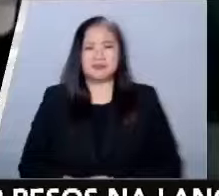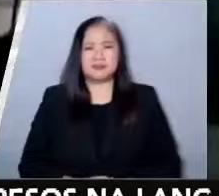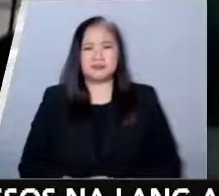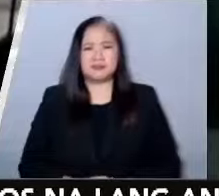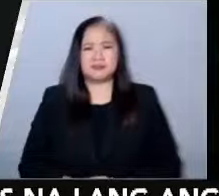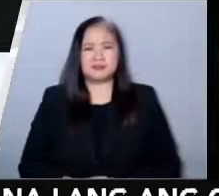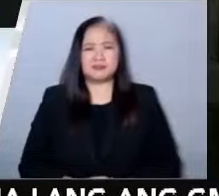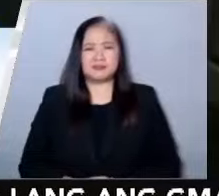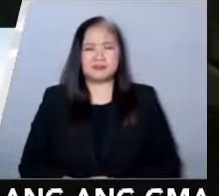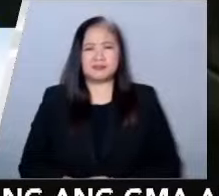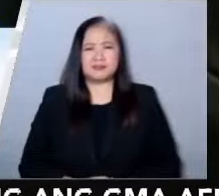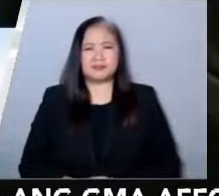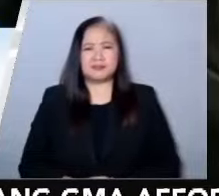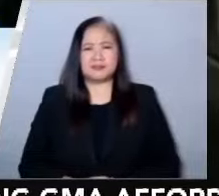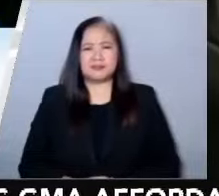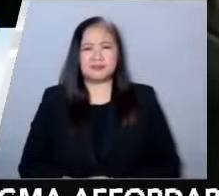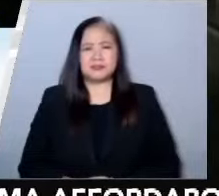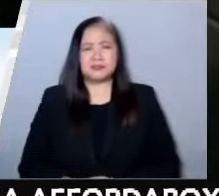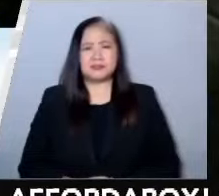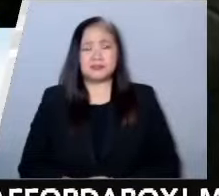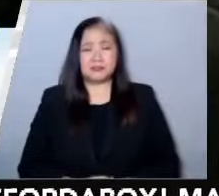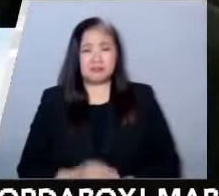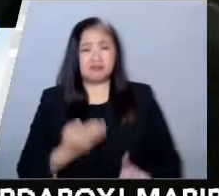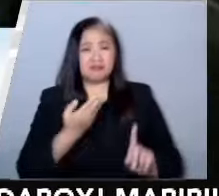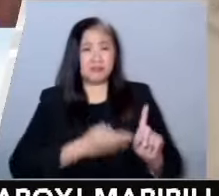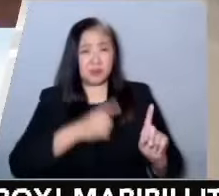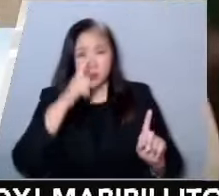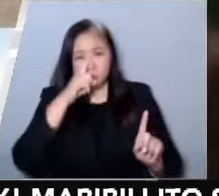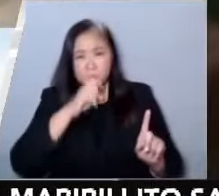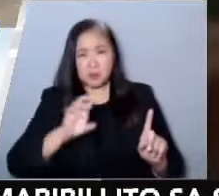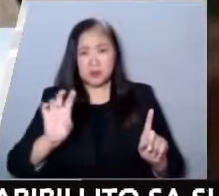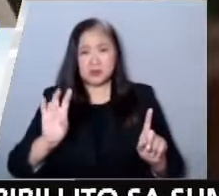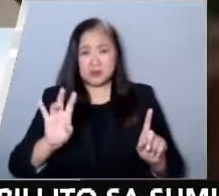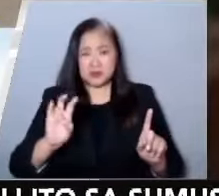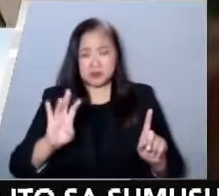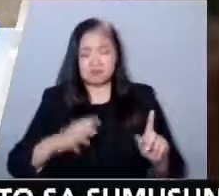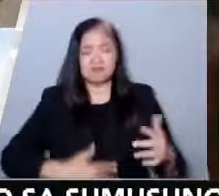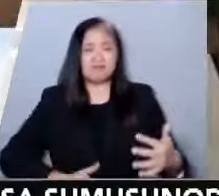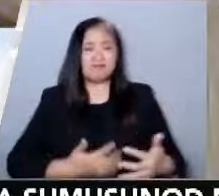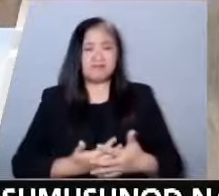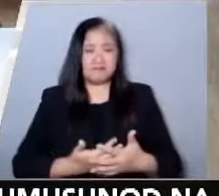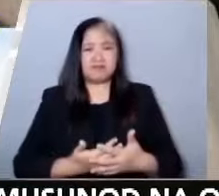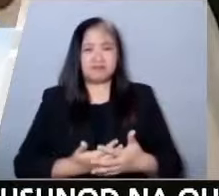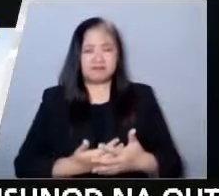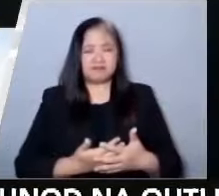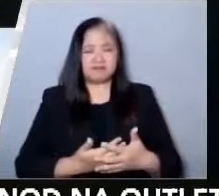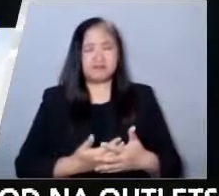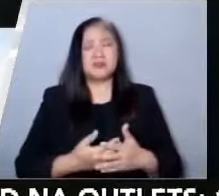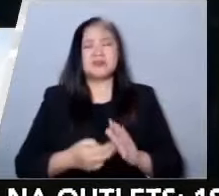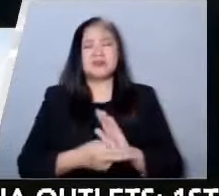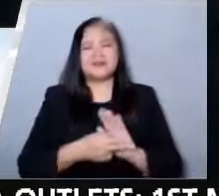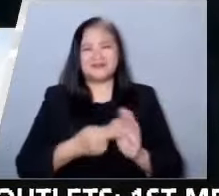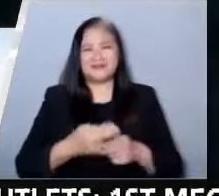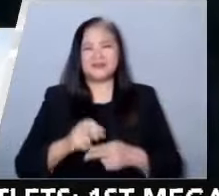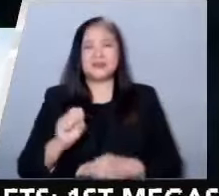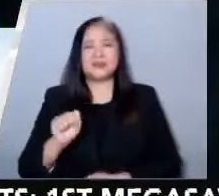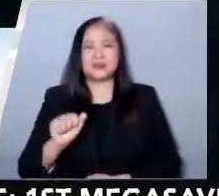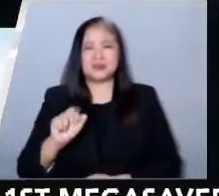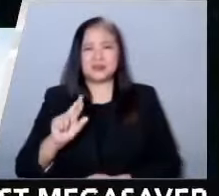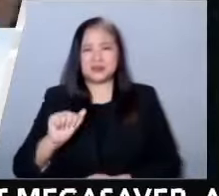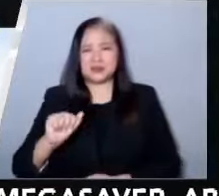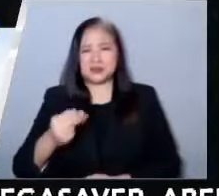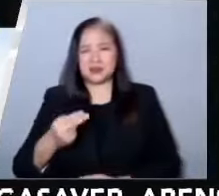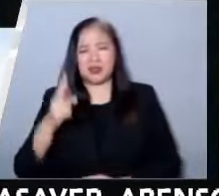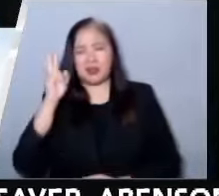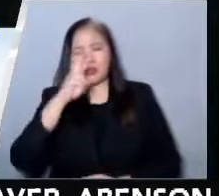balita 1 anyos ng mabuntis si sarya tunay na pangalan raw planado ang pagbubuntis na ito na labis daw